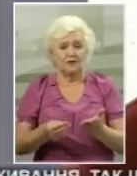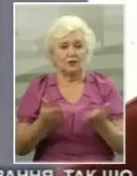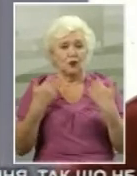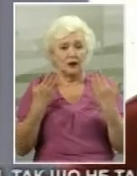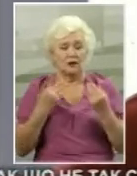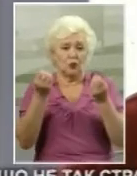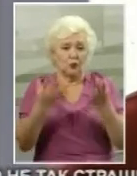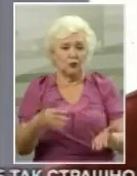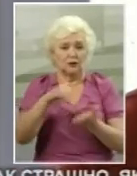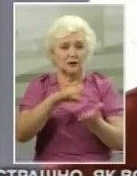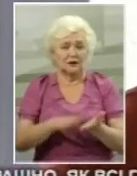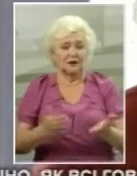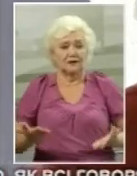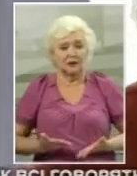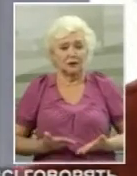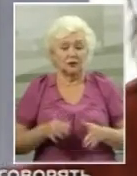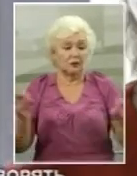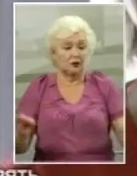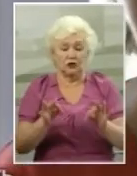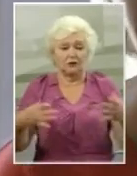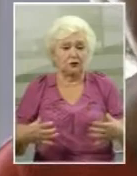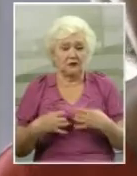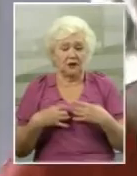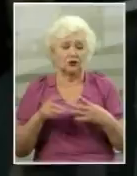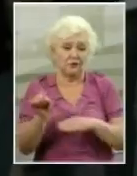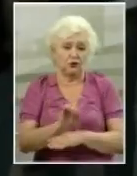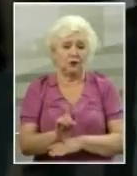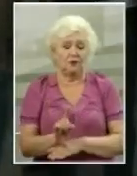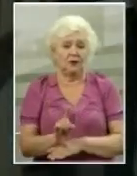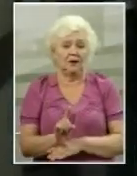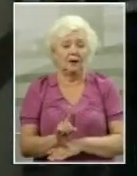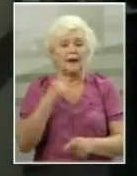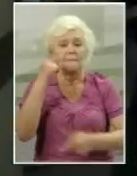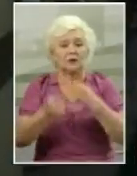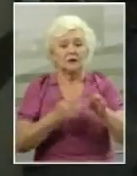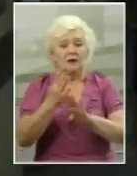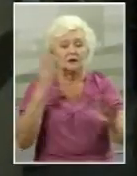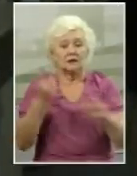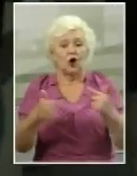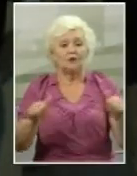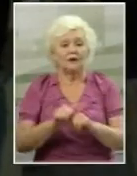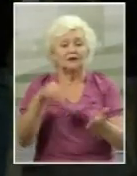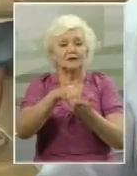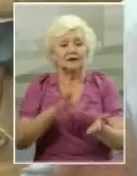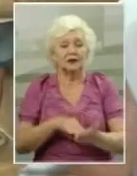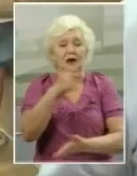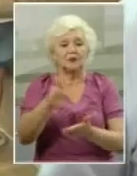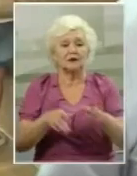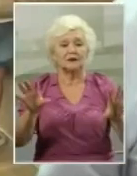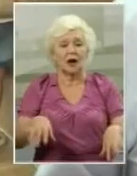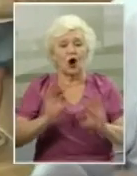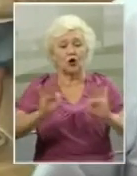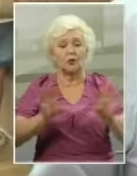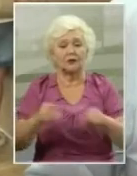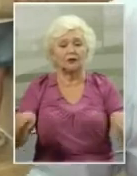о реєстрації проживання. Так що не так страшно, як всі говорять. Постійні черги у відділ реєстрації міський голова